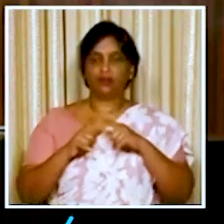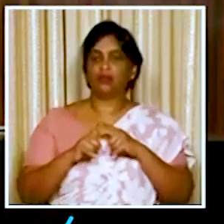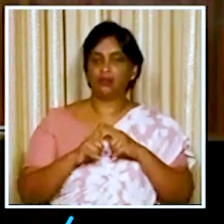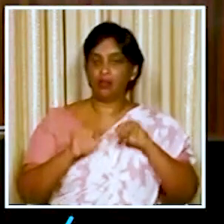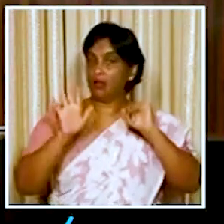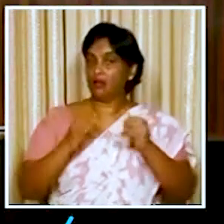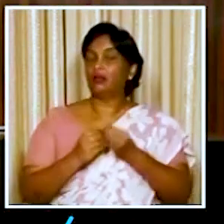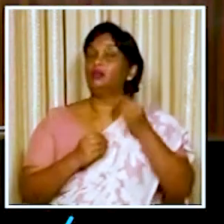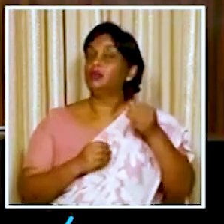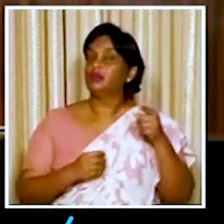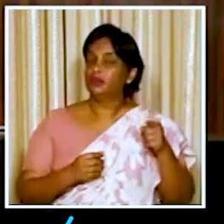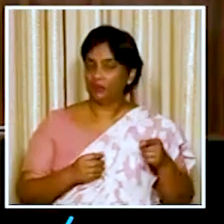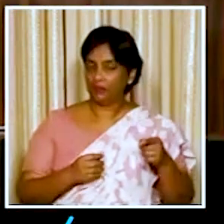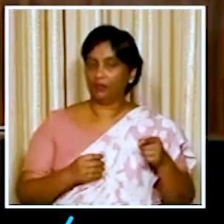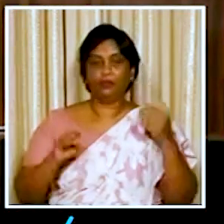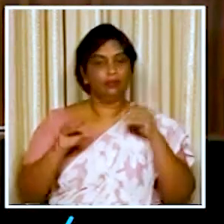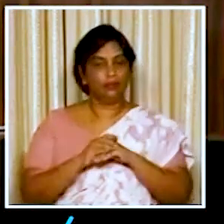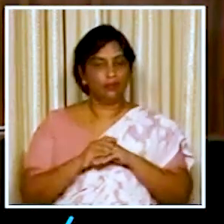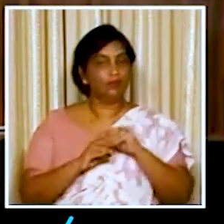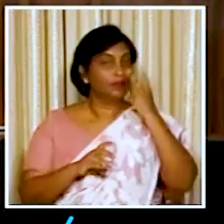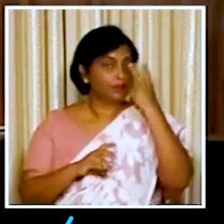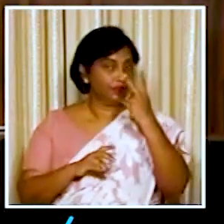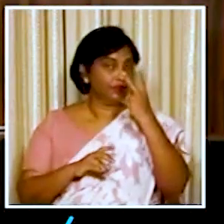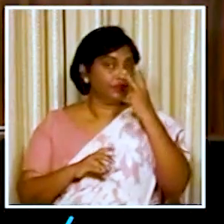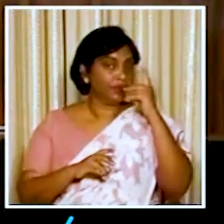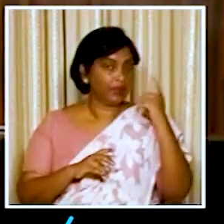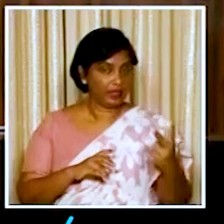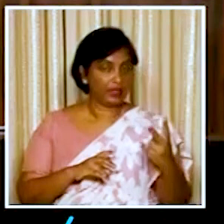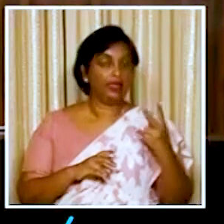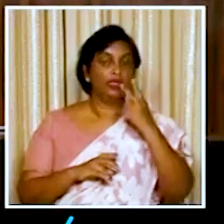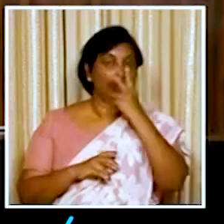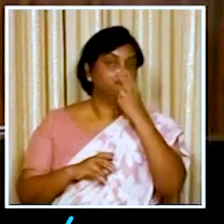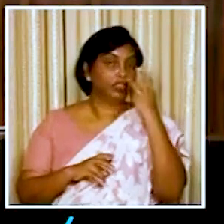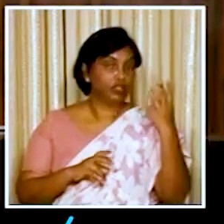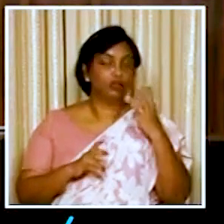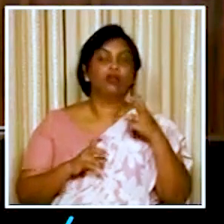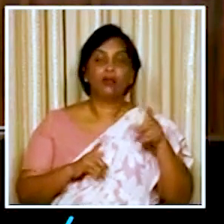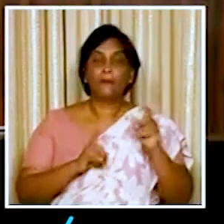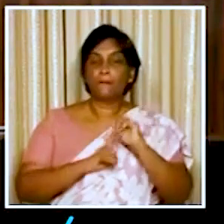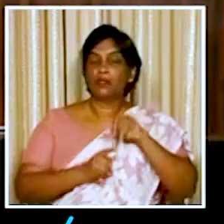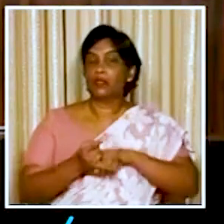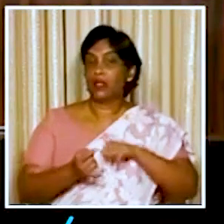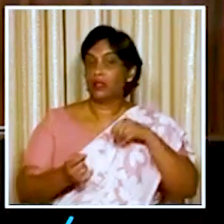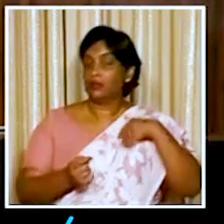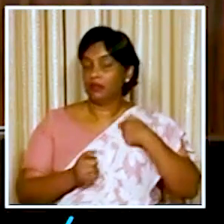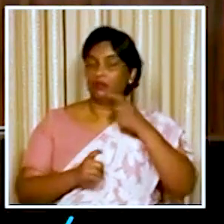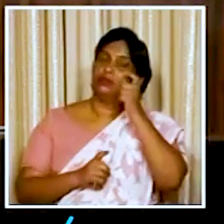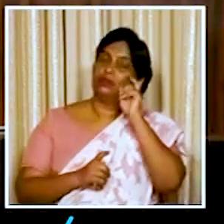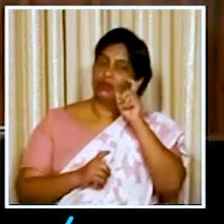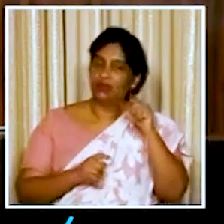දෙන ලද අතර එහි ඇතුළත් 2/2 සහ 2/3 වෙළුම් පාර්ලිමේන්තු මහලේකම්වරයාගේ අධීක්ෂණය